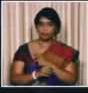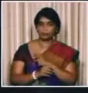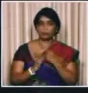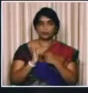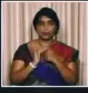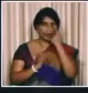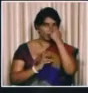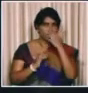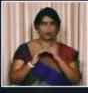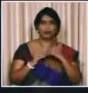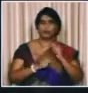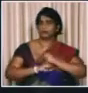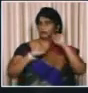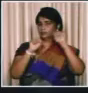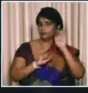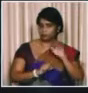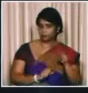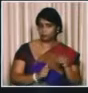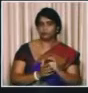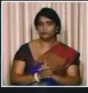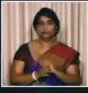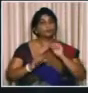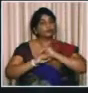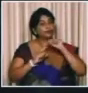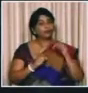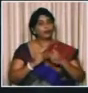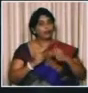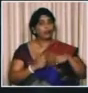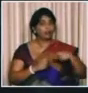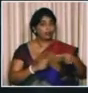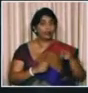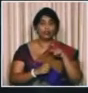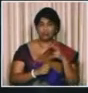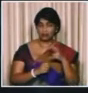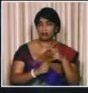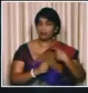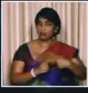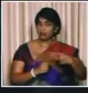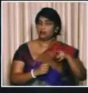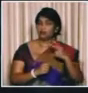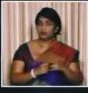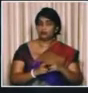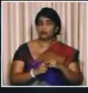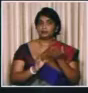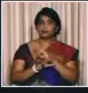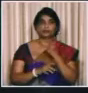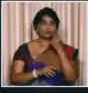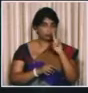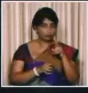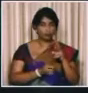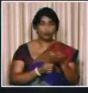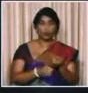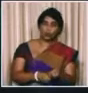තෙරේසා පල්ලි ඉදිරිපිට උද්ඝෝෂණ ව්‍යාපාරයක් පැවැත්වුණා. මේ උද්ඝෝෂණ දැන් දින 200 ගණනක් පැවැත්වෙනවා. පසුගිය දොළොස්වෙනිදාම ඒට